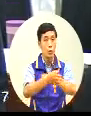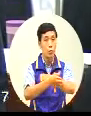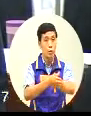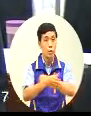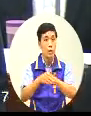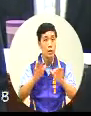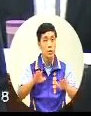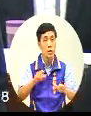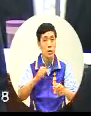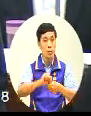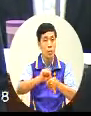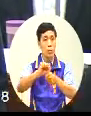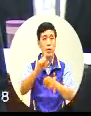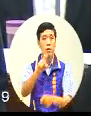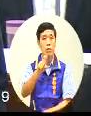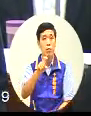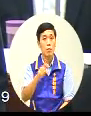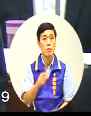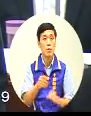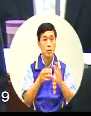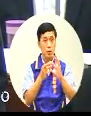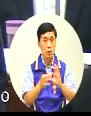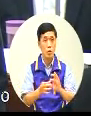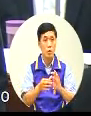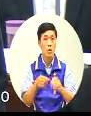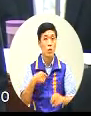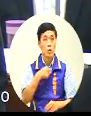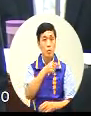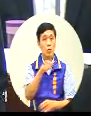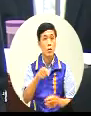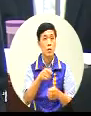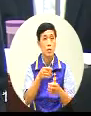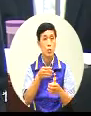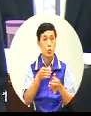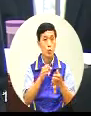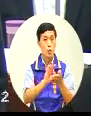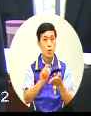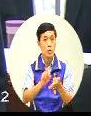目前是没办法增加了哈，所以我们是用那个购买。